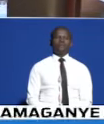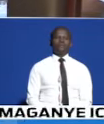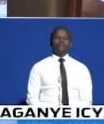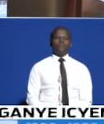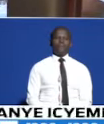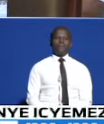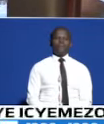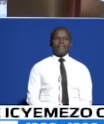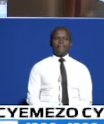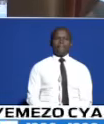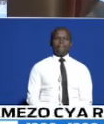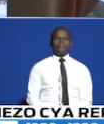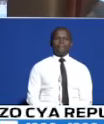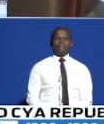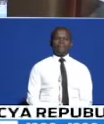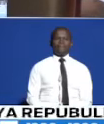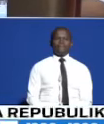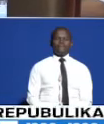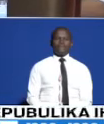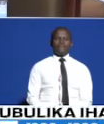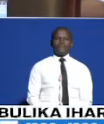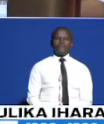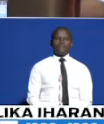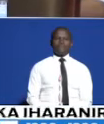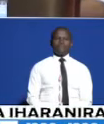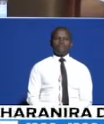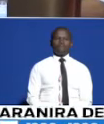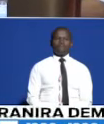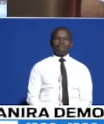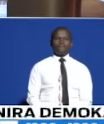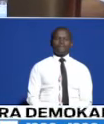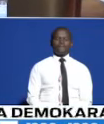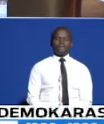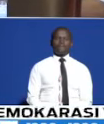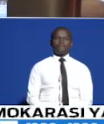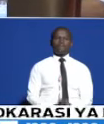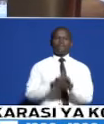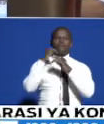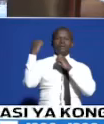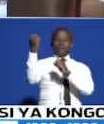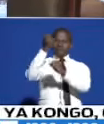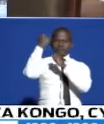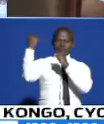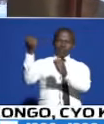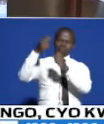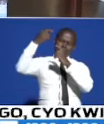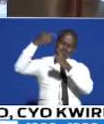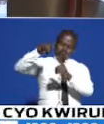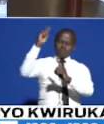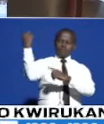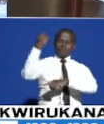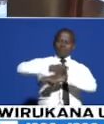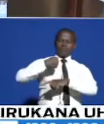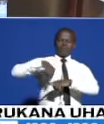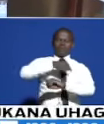milestone is an indication of how much umuhigo twesheje uyu munsi